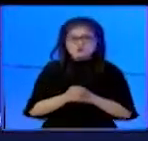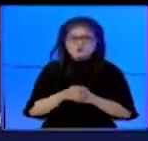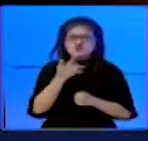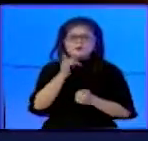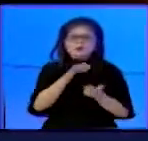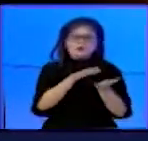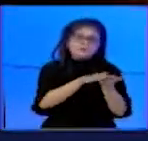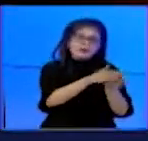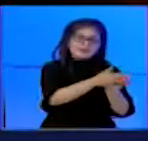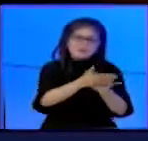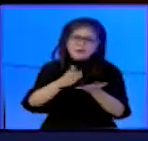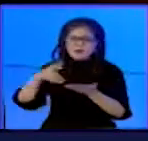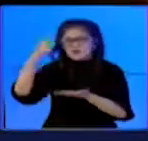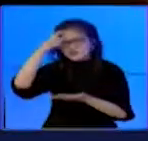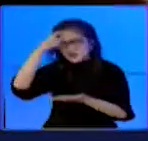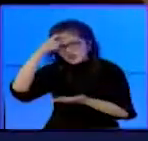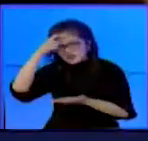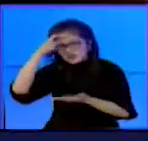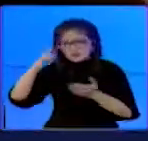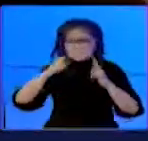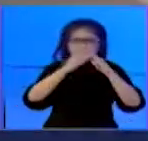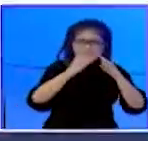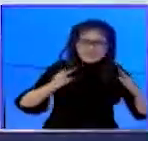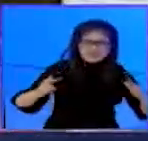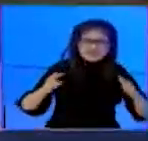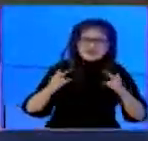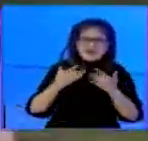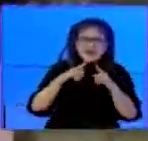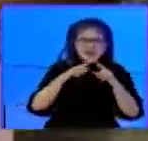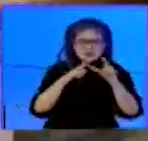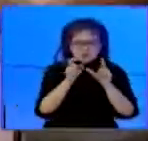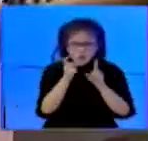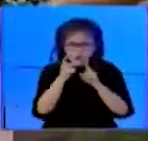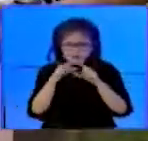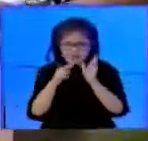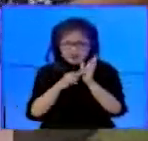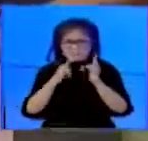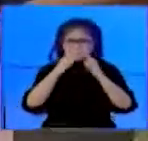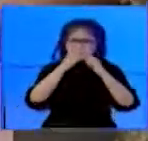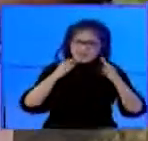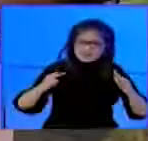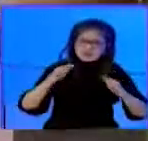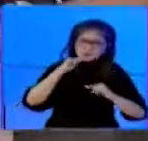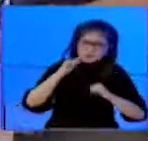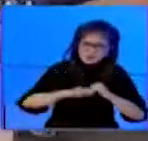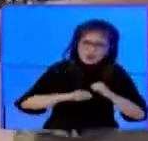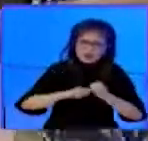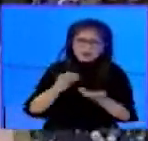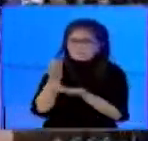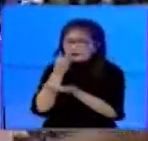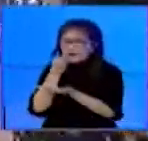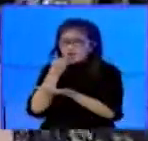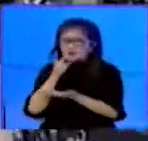berbagai macam panti asuhan, panti jompo, seperti itu. Makanan siap saji yang disalurkan MNC Peduli dibeli dari